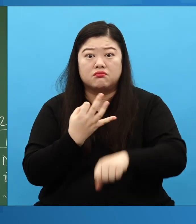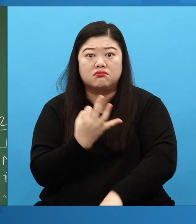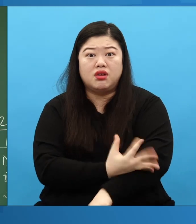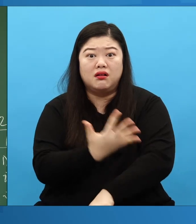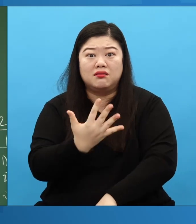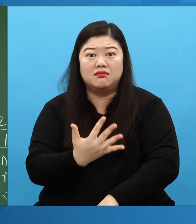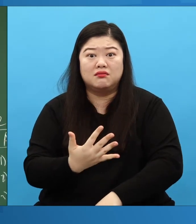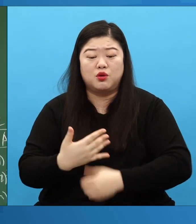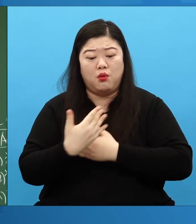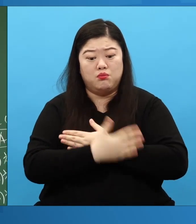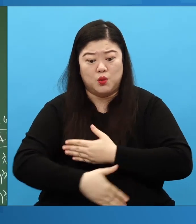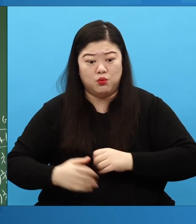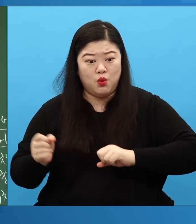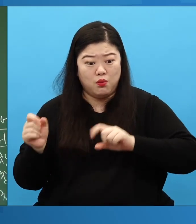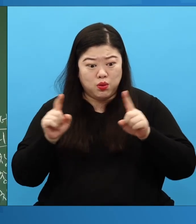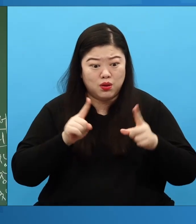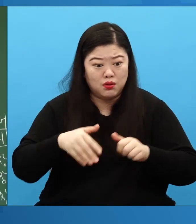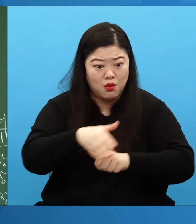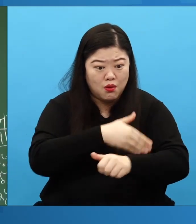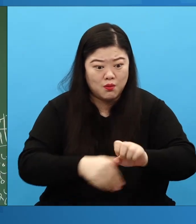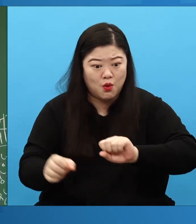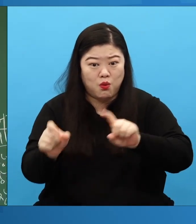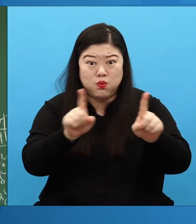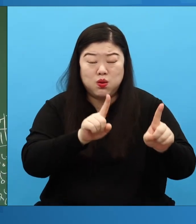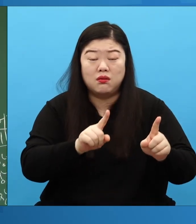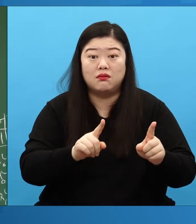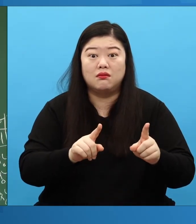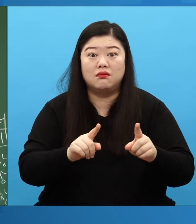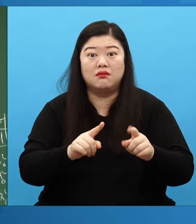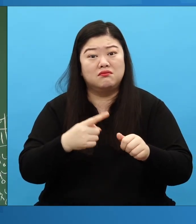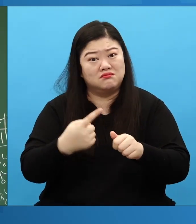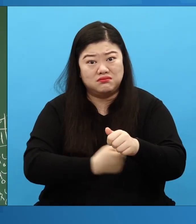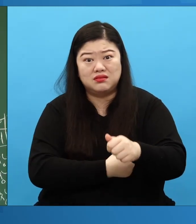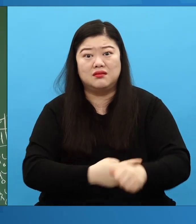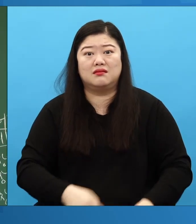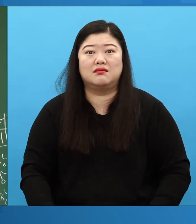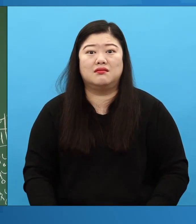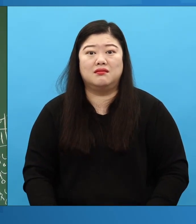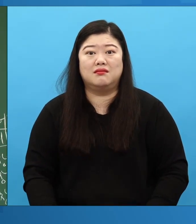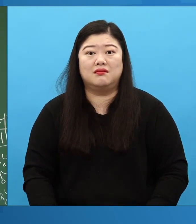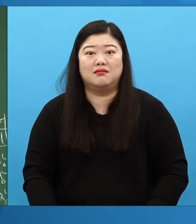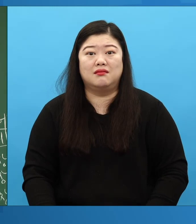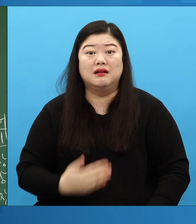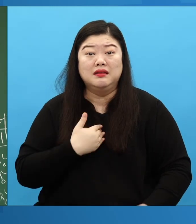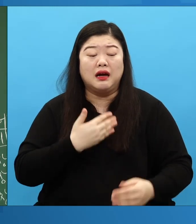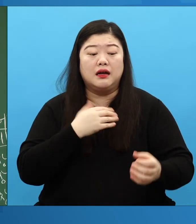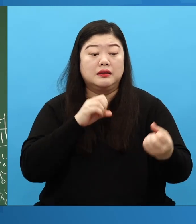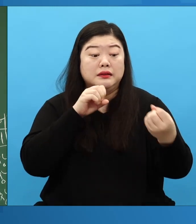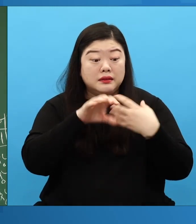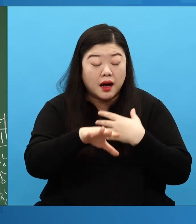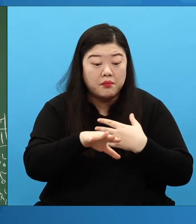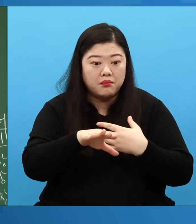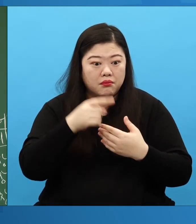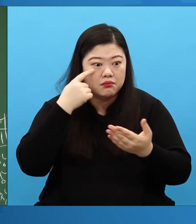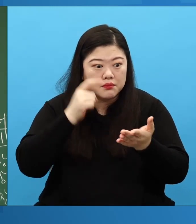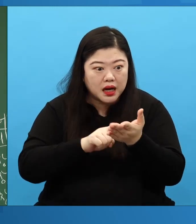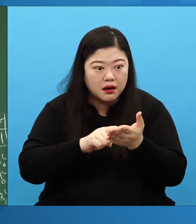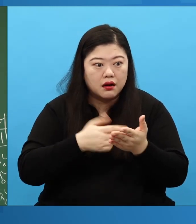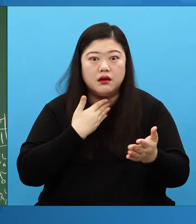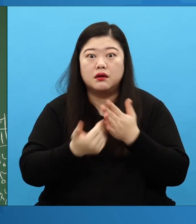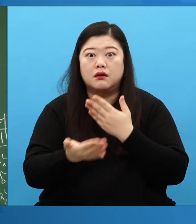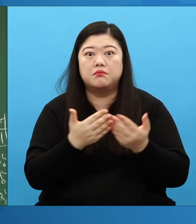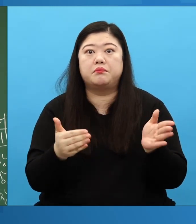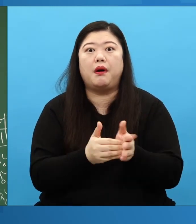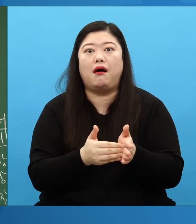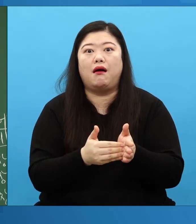breathing, even if you just do it a little bit, it's revealed in your body. 실제로 내 응답을 누리게 보인단 말이에요. And then you're able to see the actual realization or